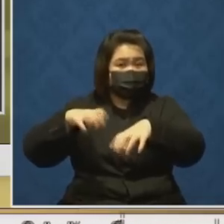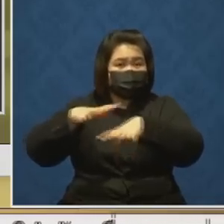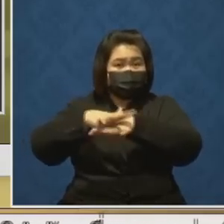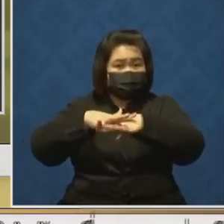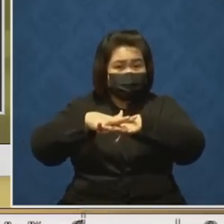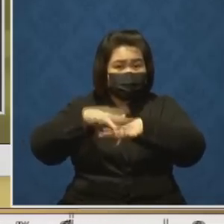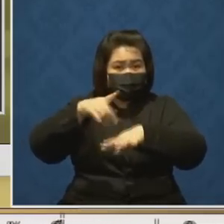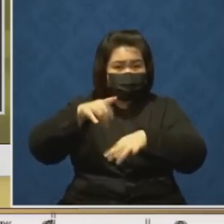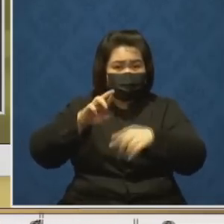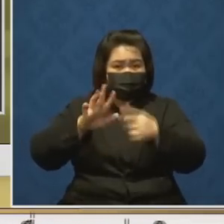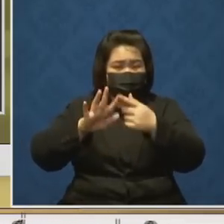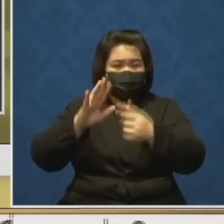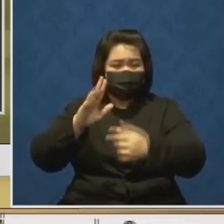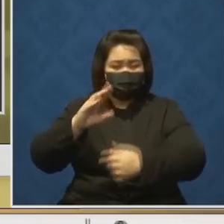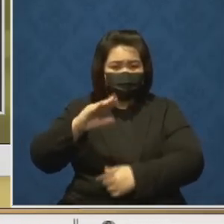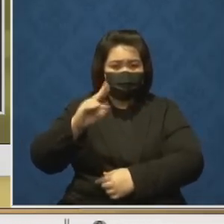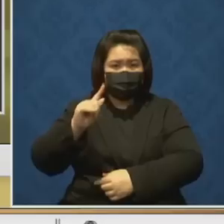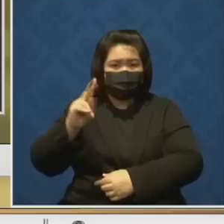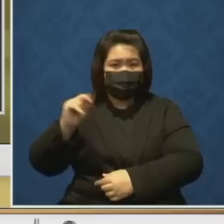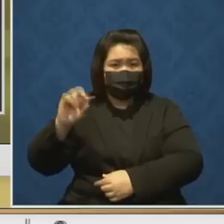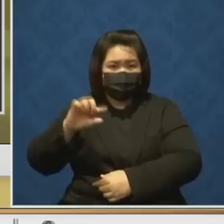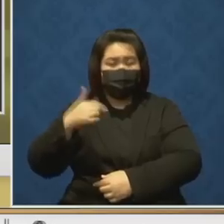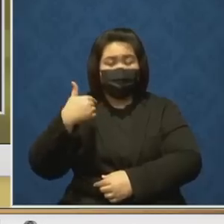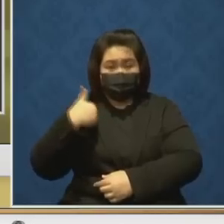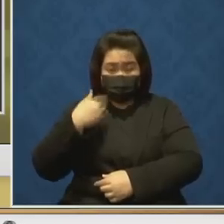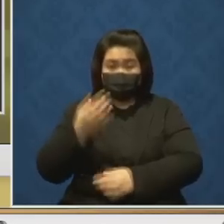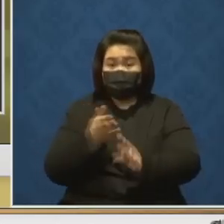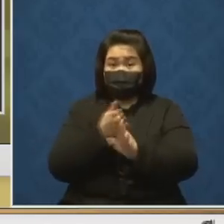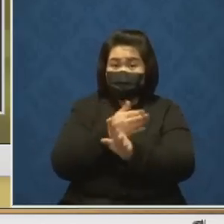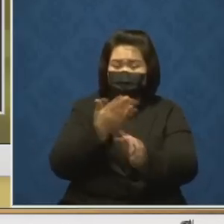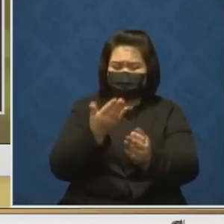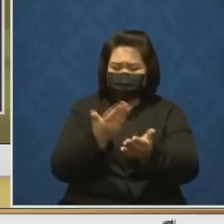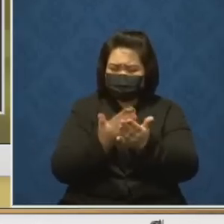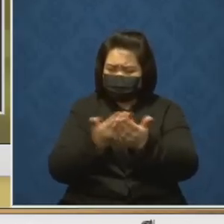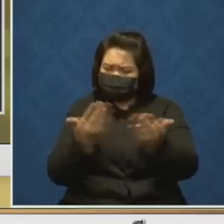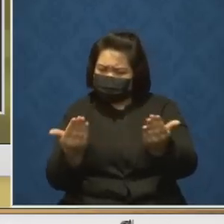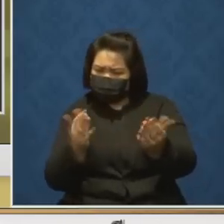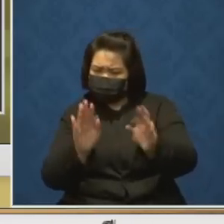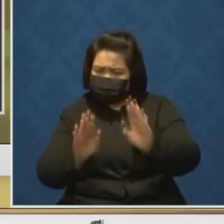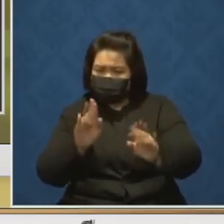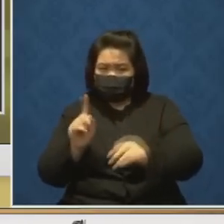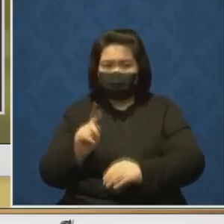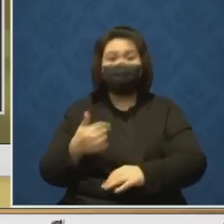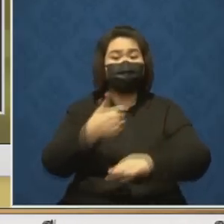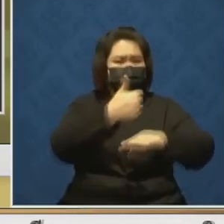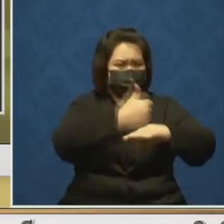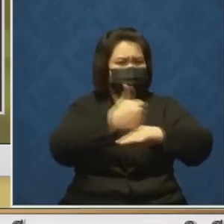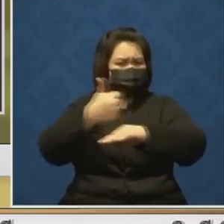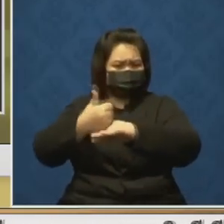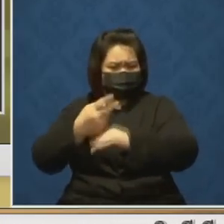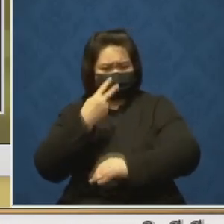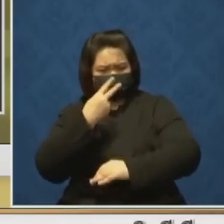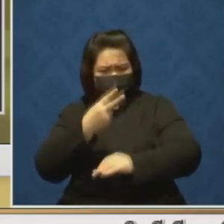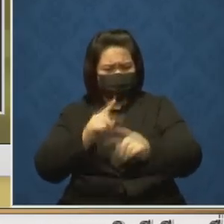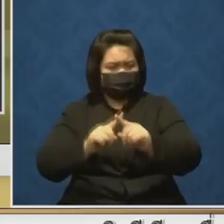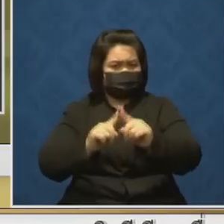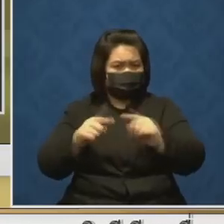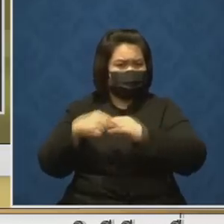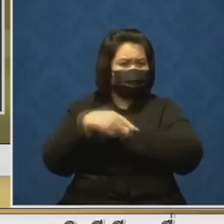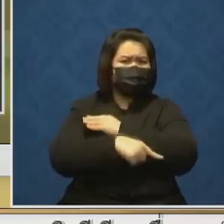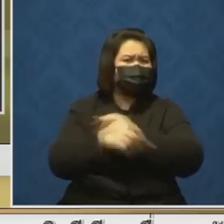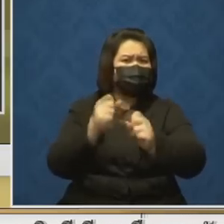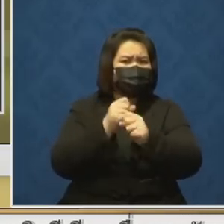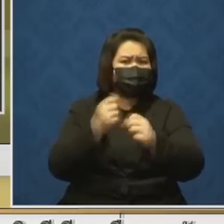กวดราคาเทียบเคียงให้ฟังค่ะผู้บริหารของสารระดบสูงที่มีพฤติกรมทุจลิผิดกฎหมายแบบเดยวกันน